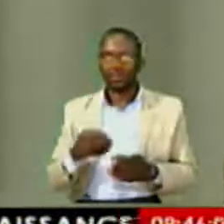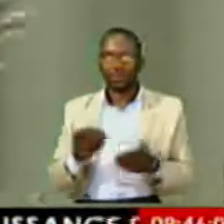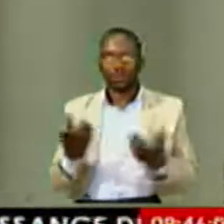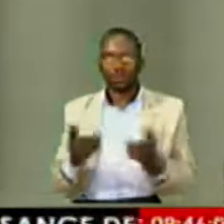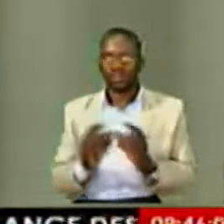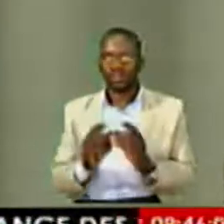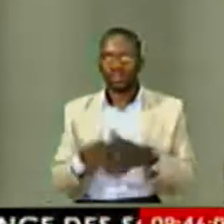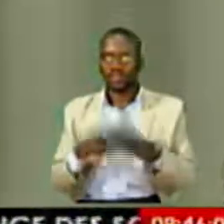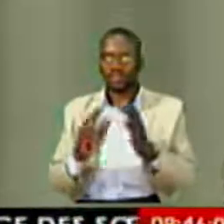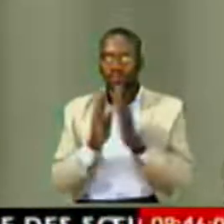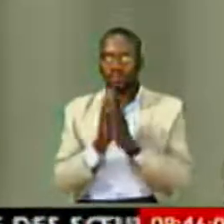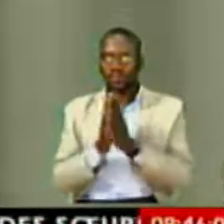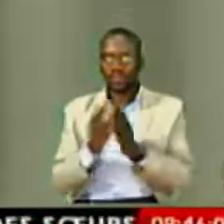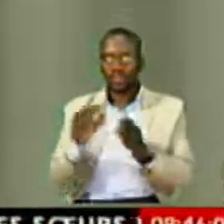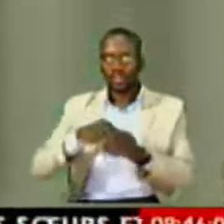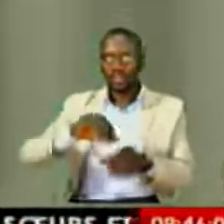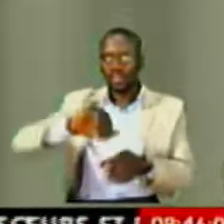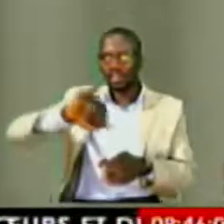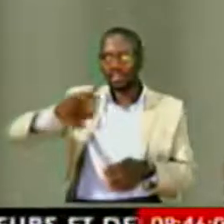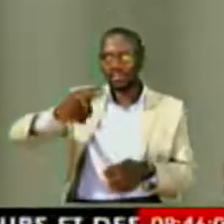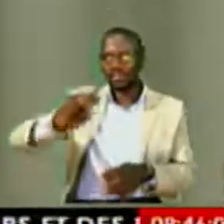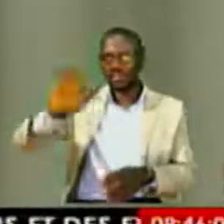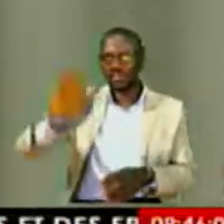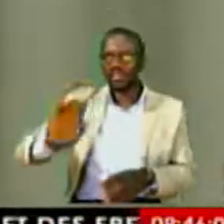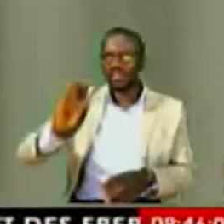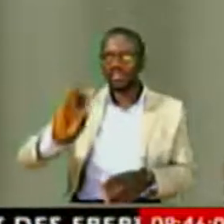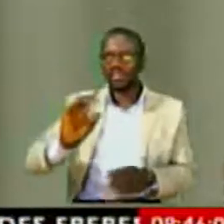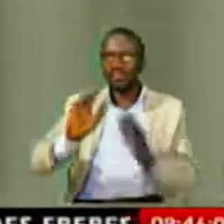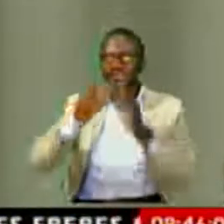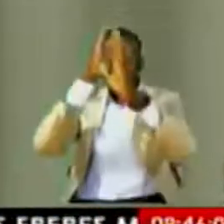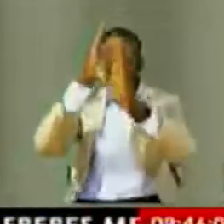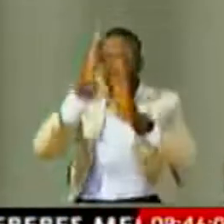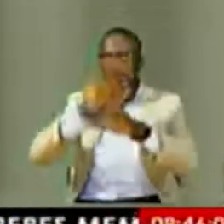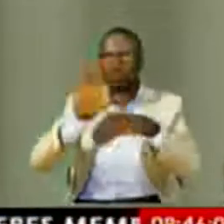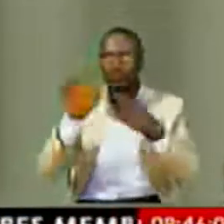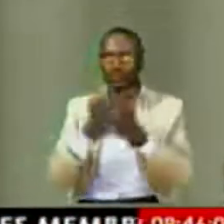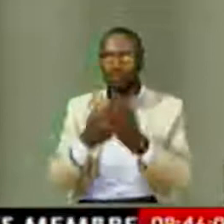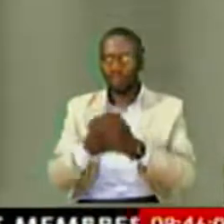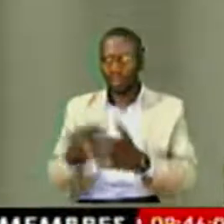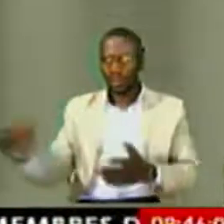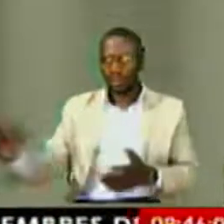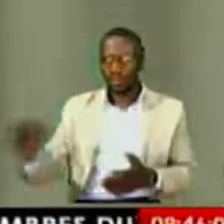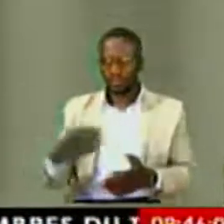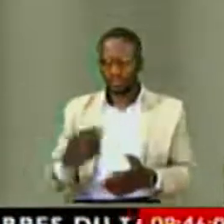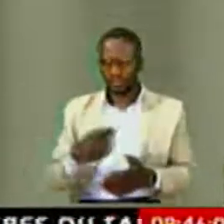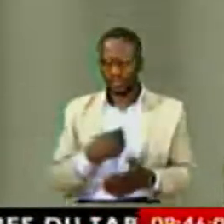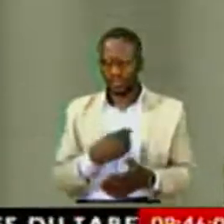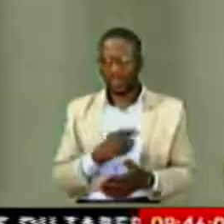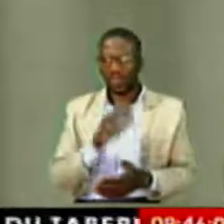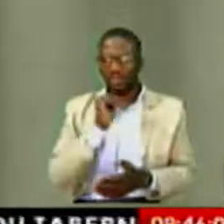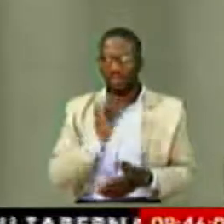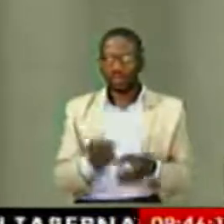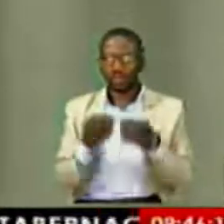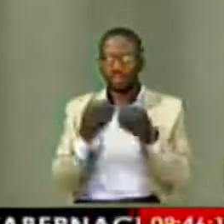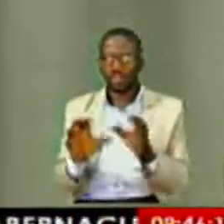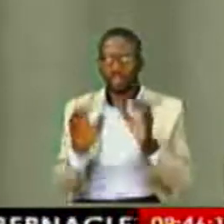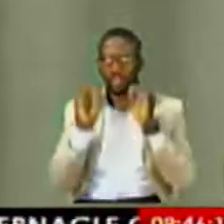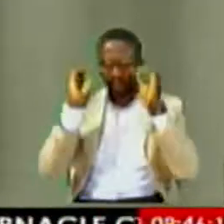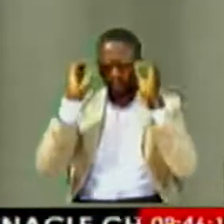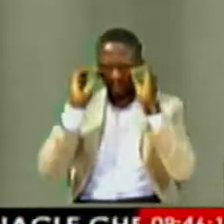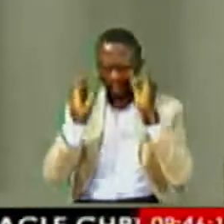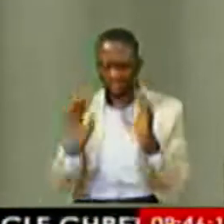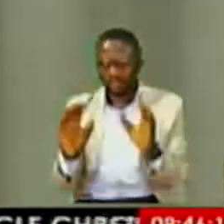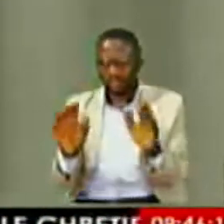tout ce que tu m'as donné. Father, all that you've given perdu, me. Je n'ai pas perdu aucun de ceux que tu m'as donné. I have not